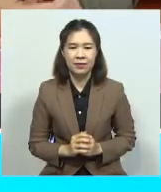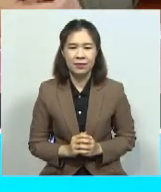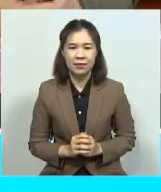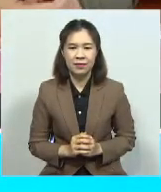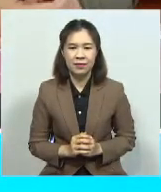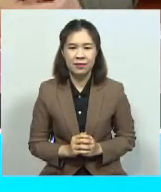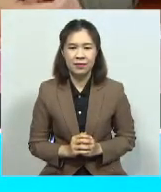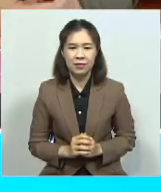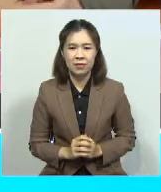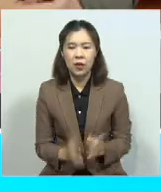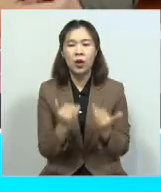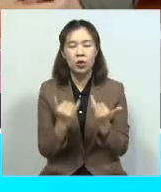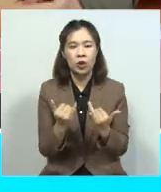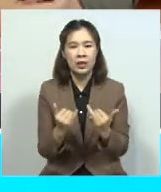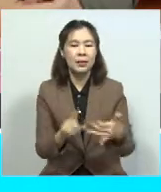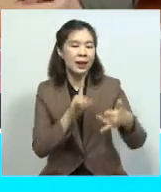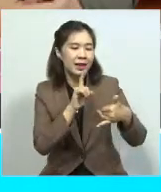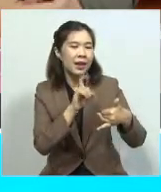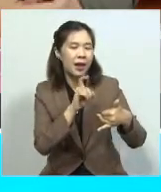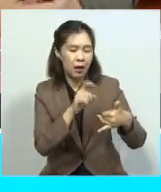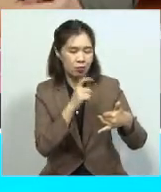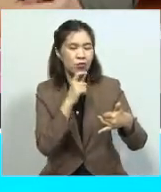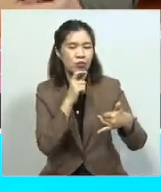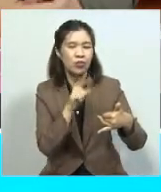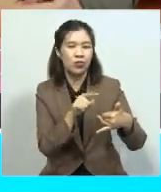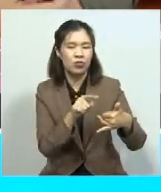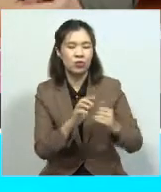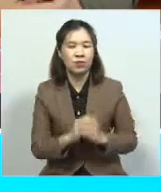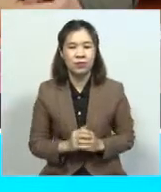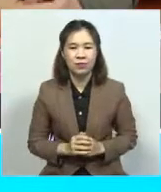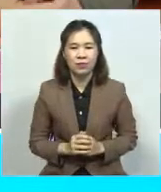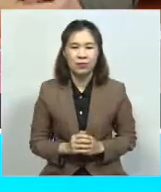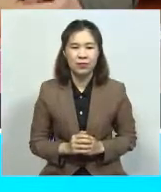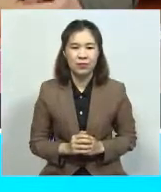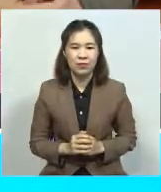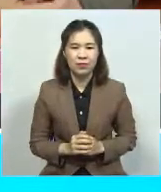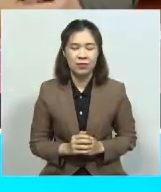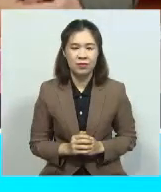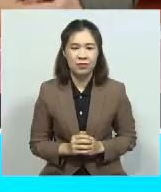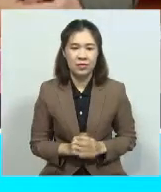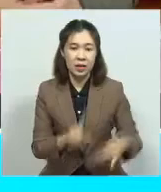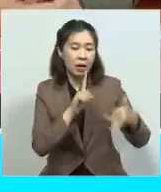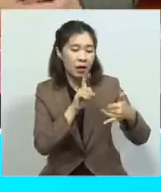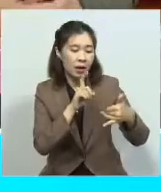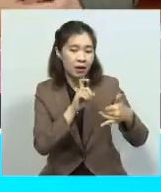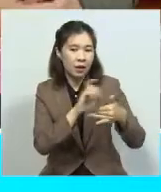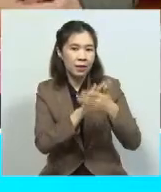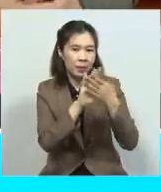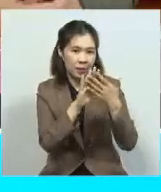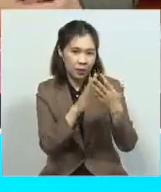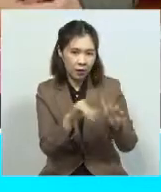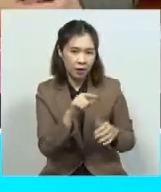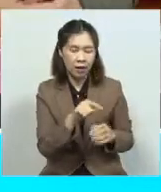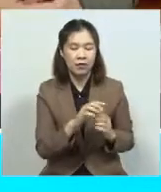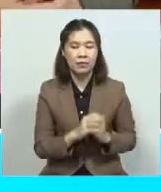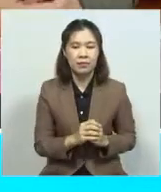อนนี้อยู่ในการระหว่างการสอบสวนอยู่ครับนะครับตอนนี้กำลังสอบอยู่ครับที่โรงพักแล้วก็หลังจากสอบเสร็จก็คงจะนำไปรวม